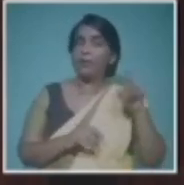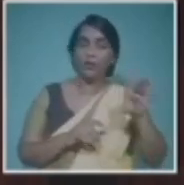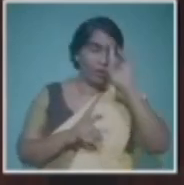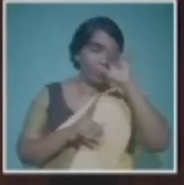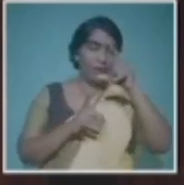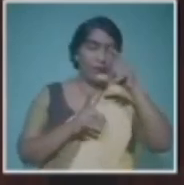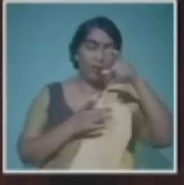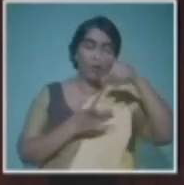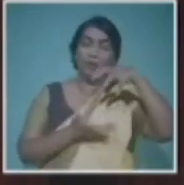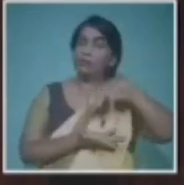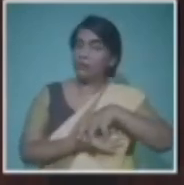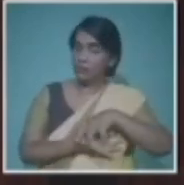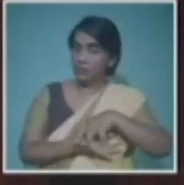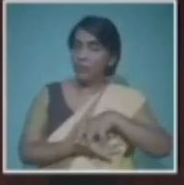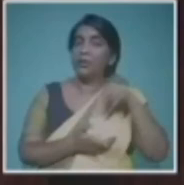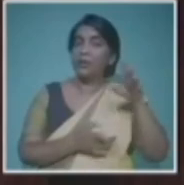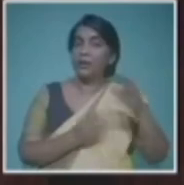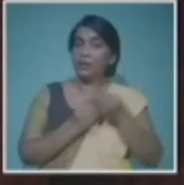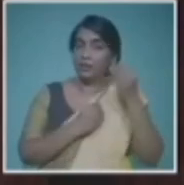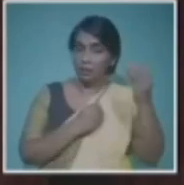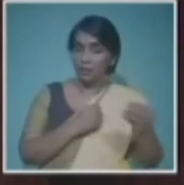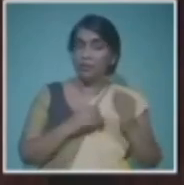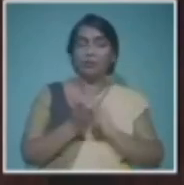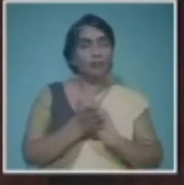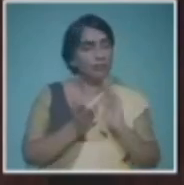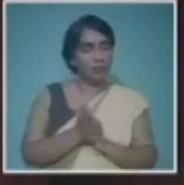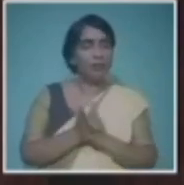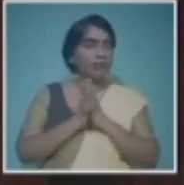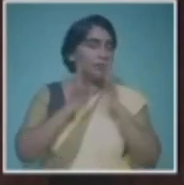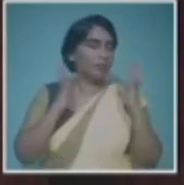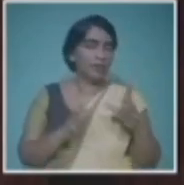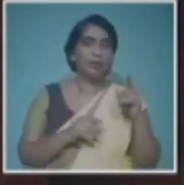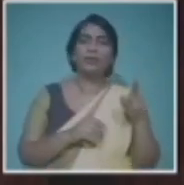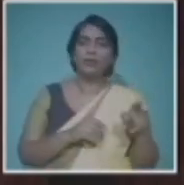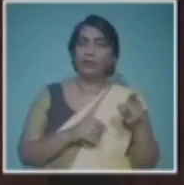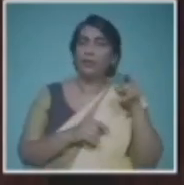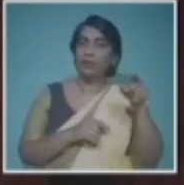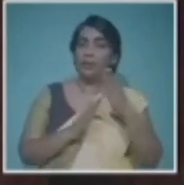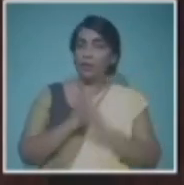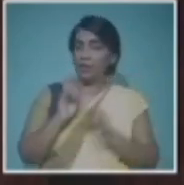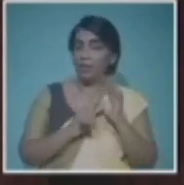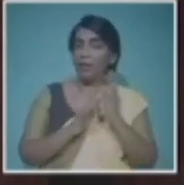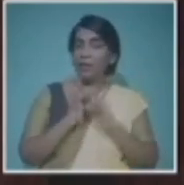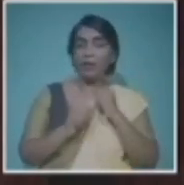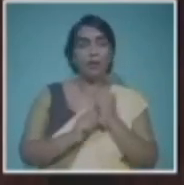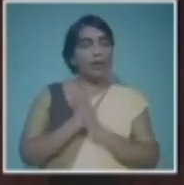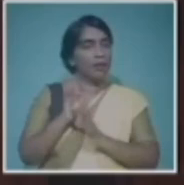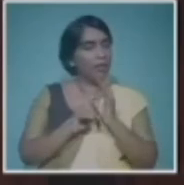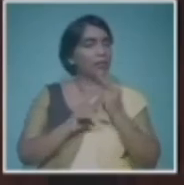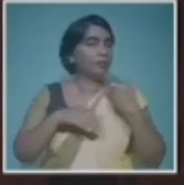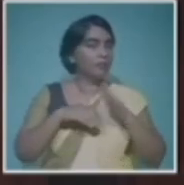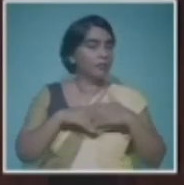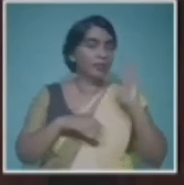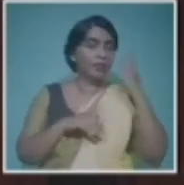කුරුණෑගල ජීවිසුන්ට ඒ ලබා දීපු සේවාවන් අතිමහත් සේවාවන් ඔහු අමාත්‍යවරුන් රාජ්‍ය අමාත්‍ය ධුරයන් දරපු